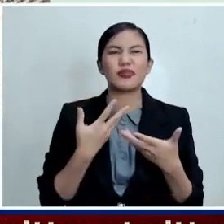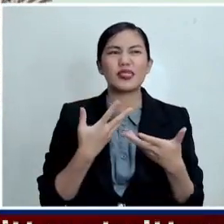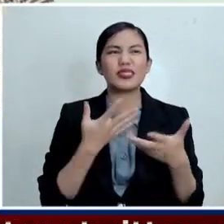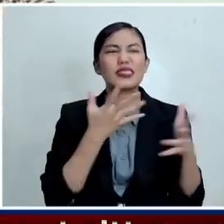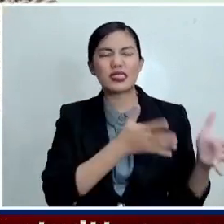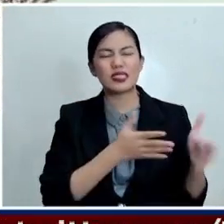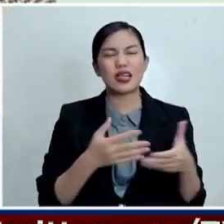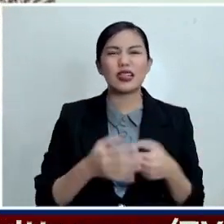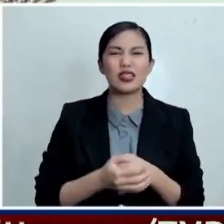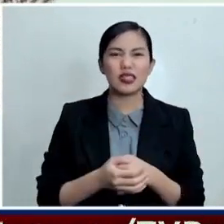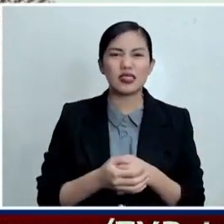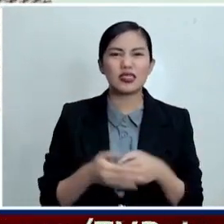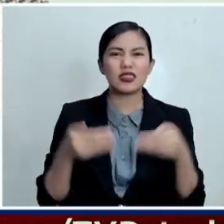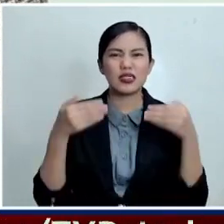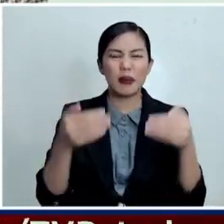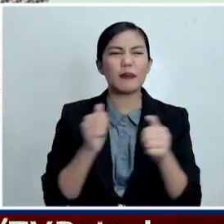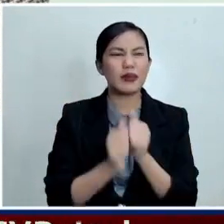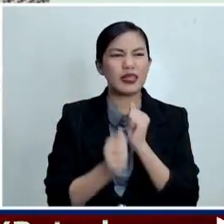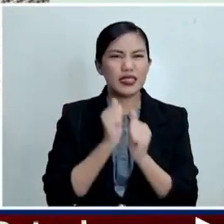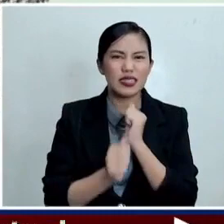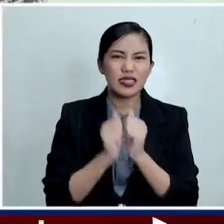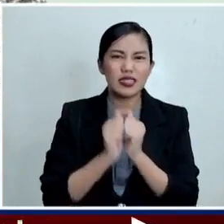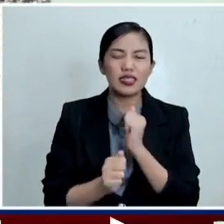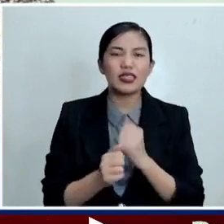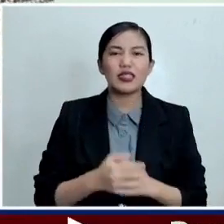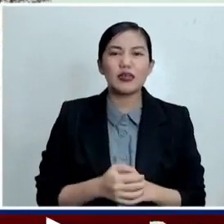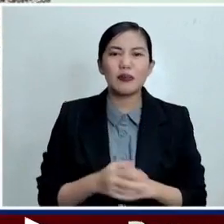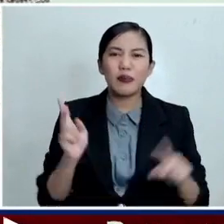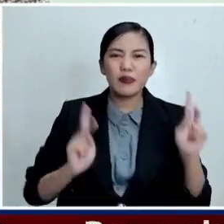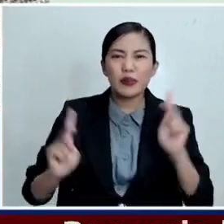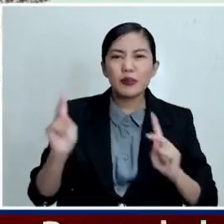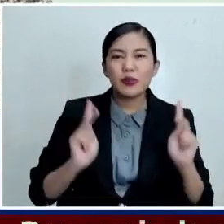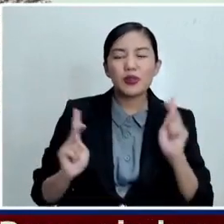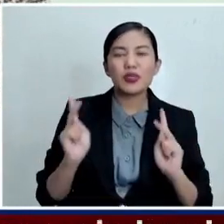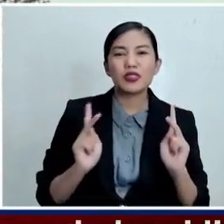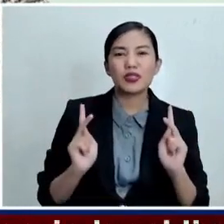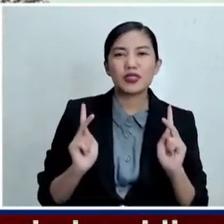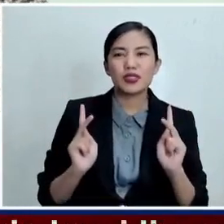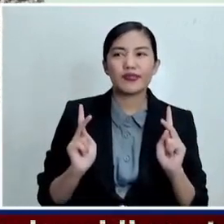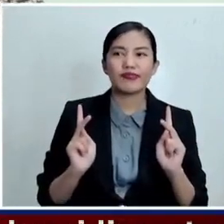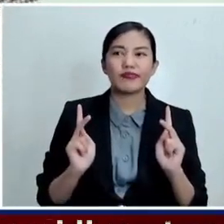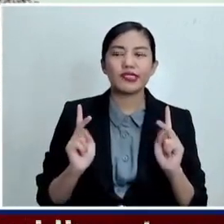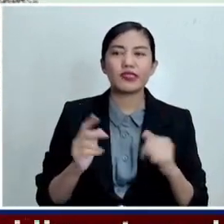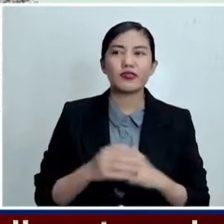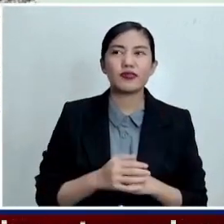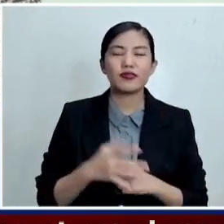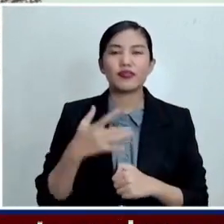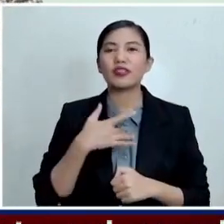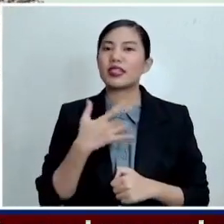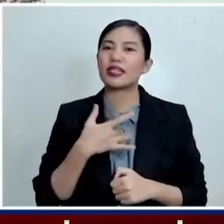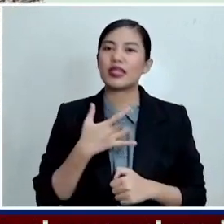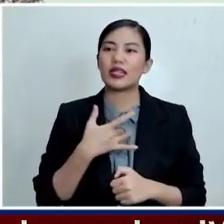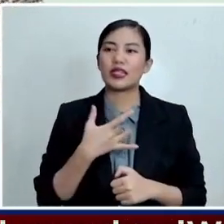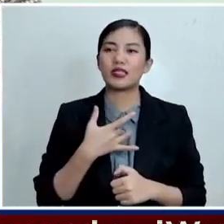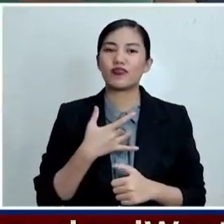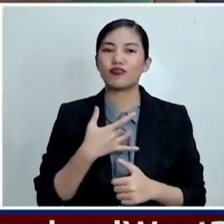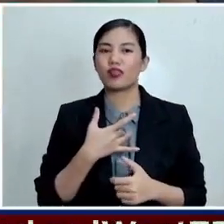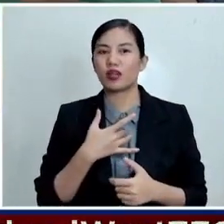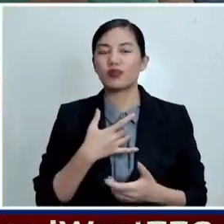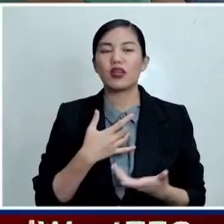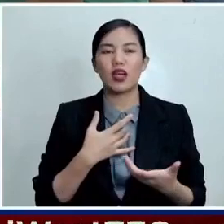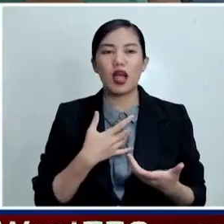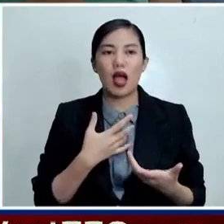pandemic fatigue, kung saan ang mga tao are confident already with the first two doses na meron